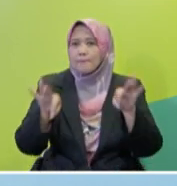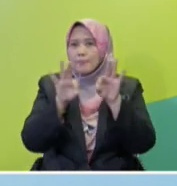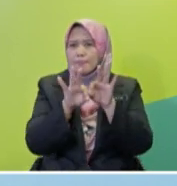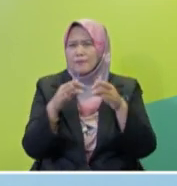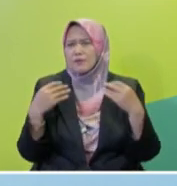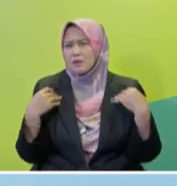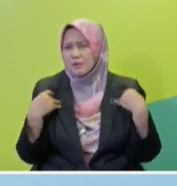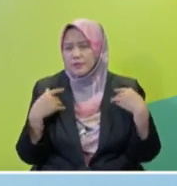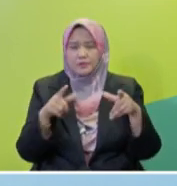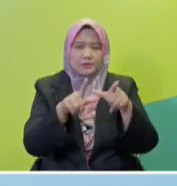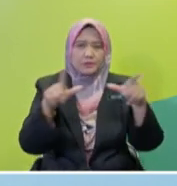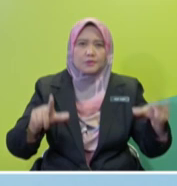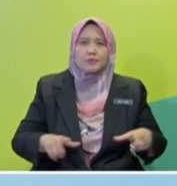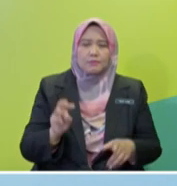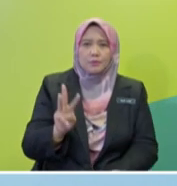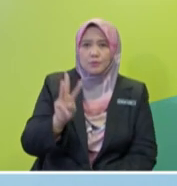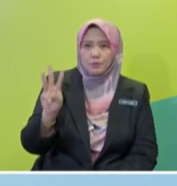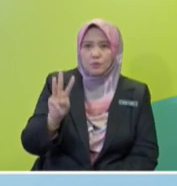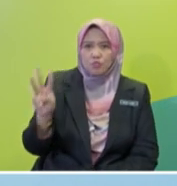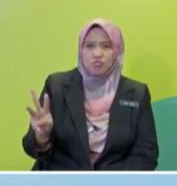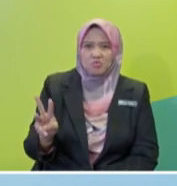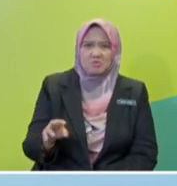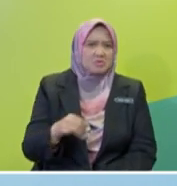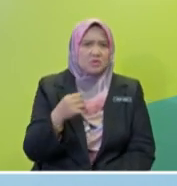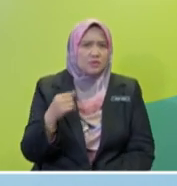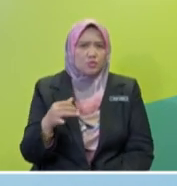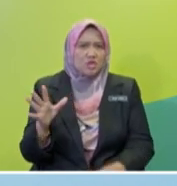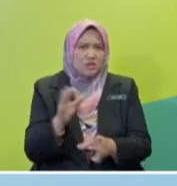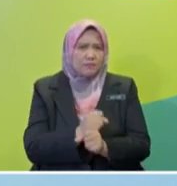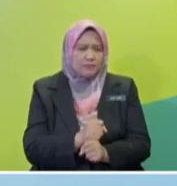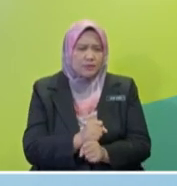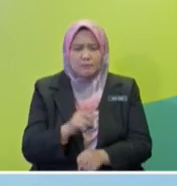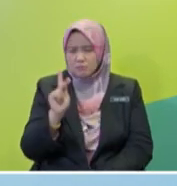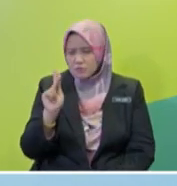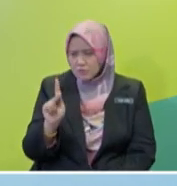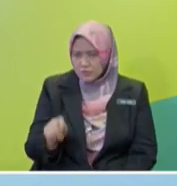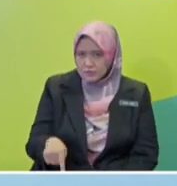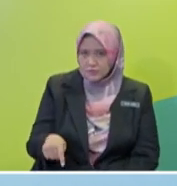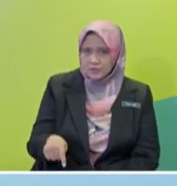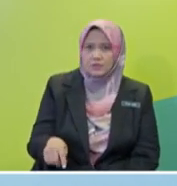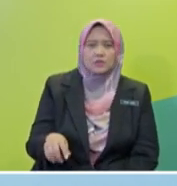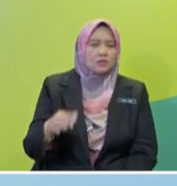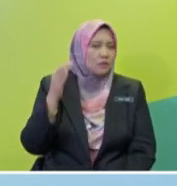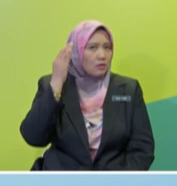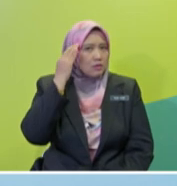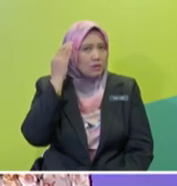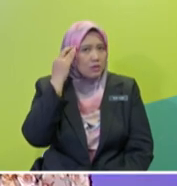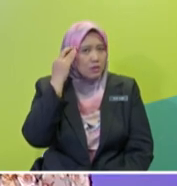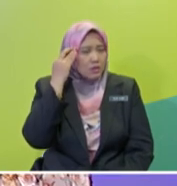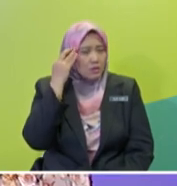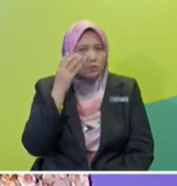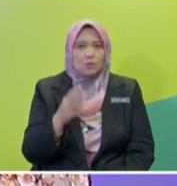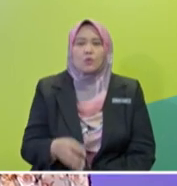dan penipuan jadi kita kena pastikan laman sesuai kita lewat ini mengandung yang Shahih dan terbukti